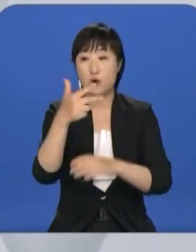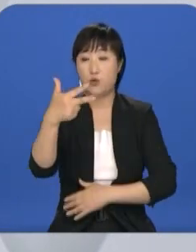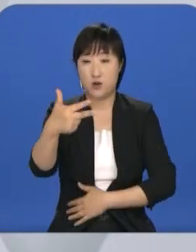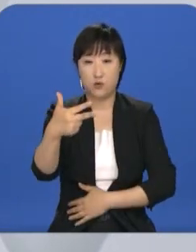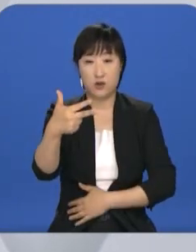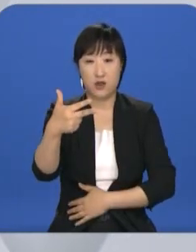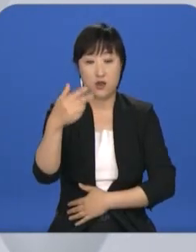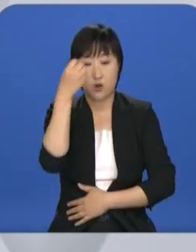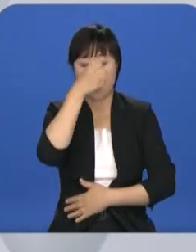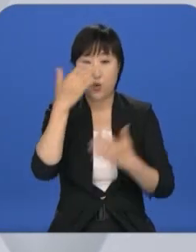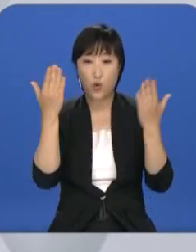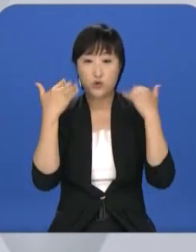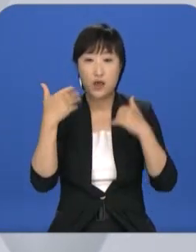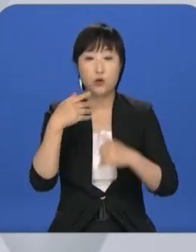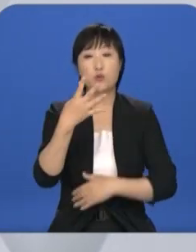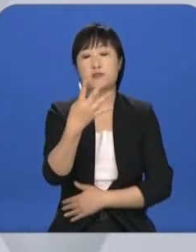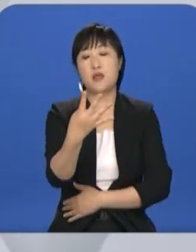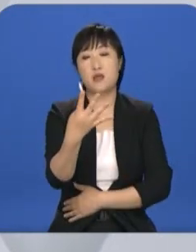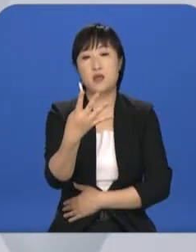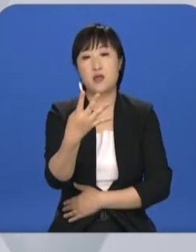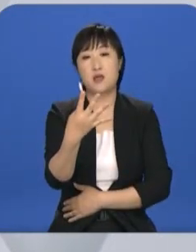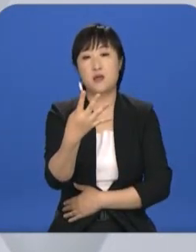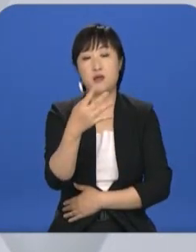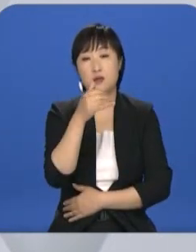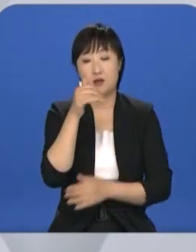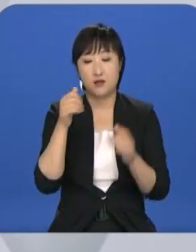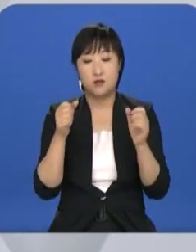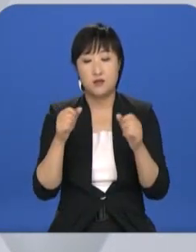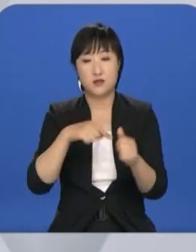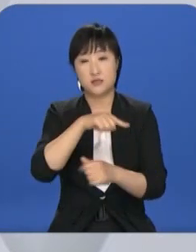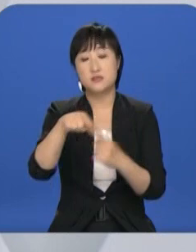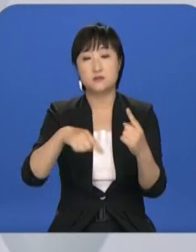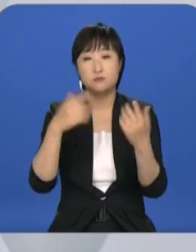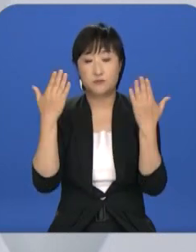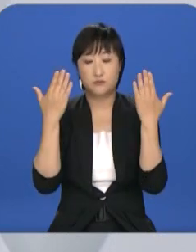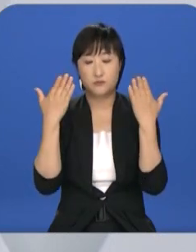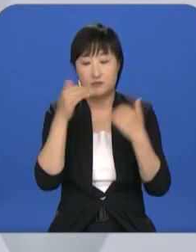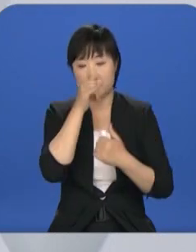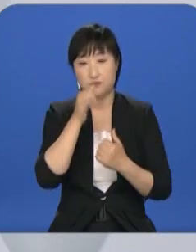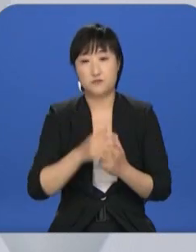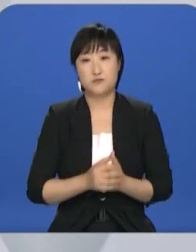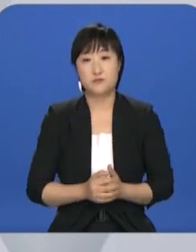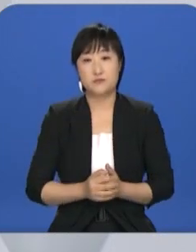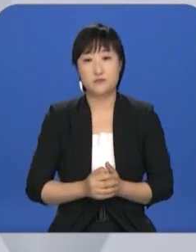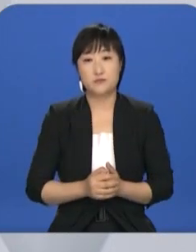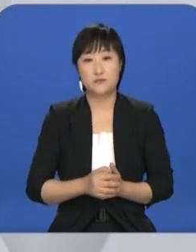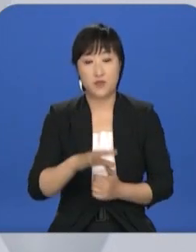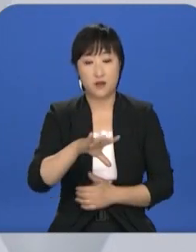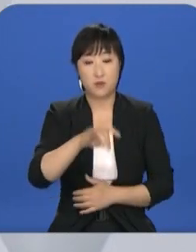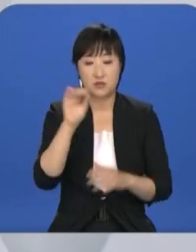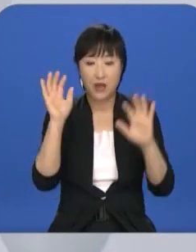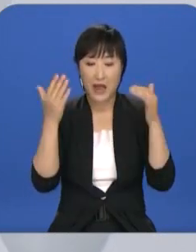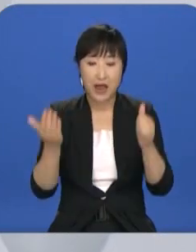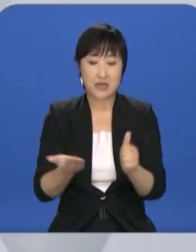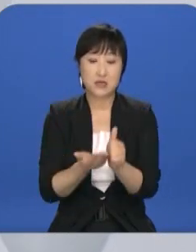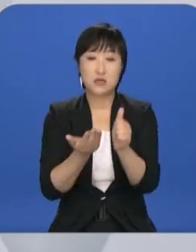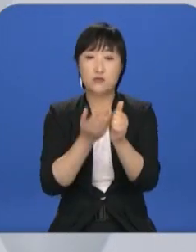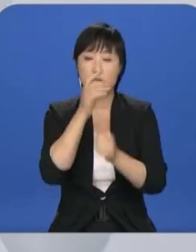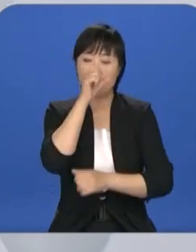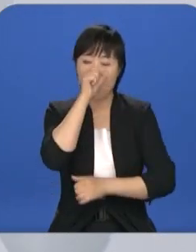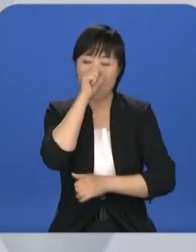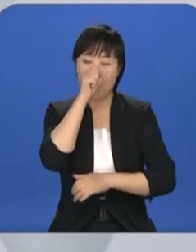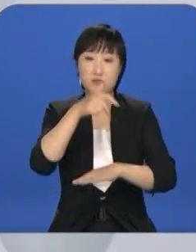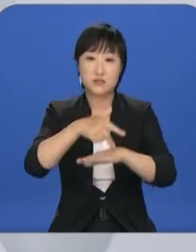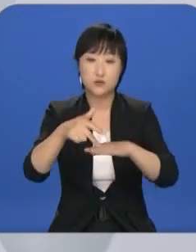중학교는 7개소, 고등학교는 총 4개소가 현재 운영 중에 있습니다. 먼저 아이 키우기 좋은